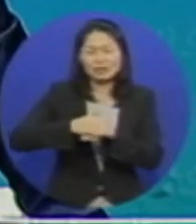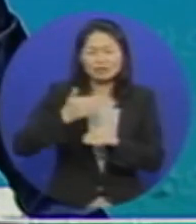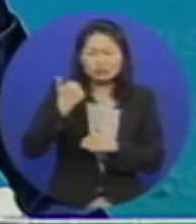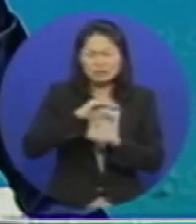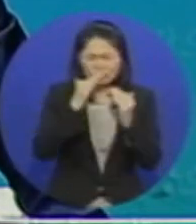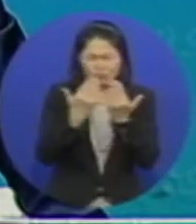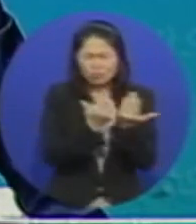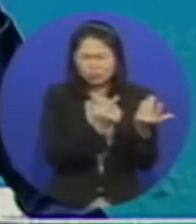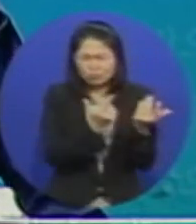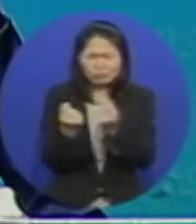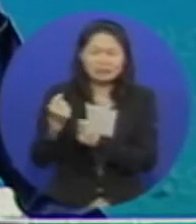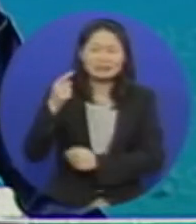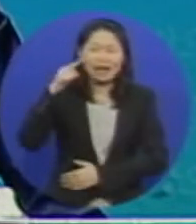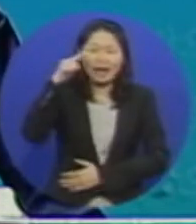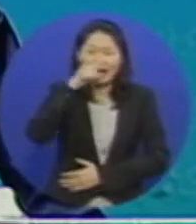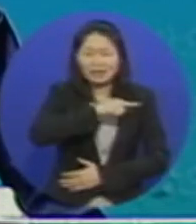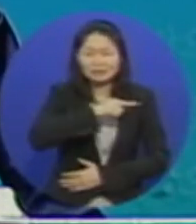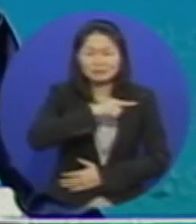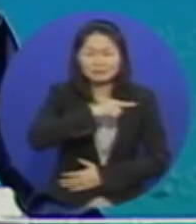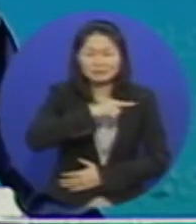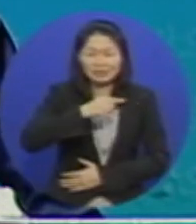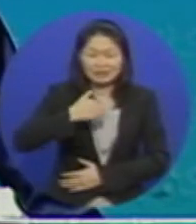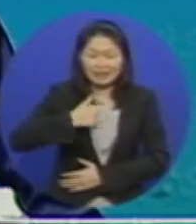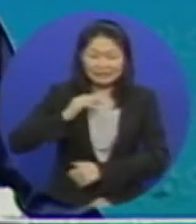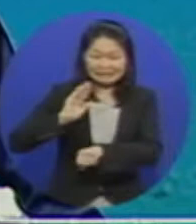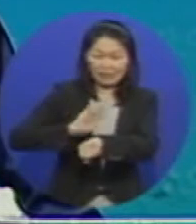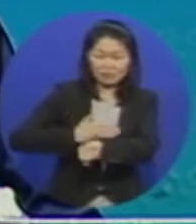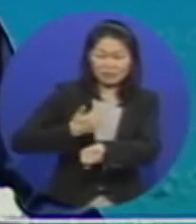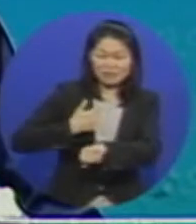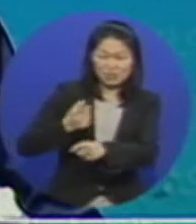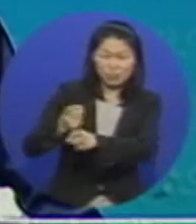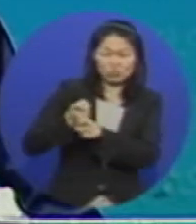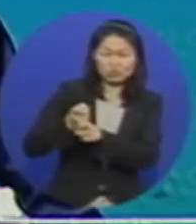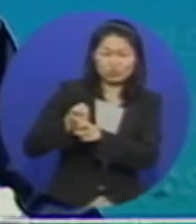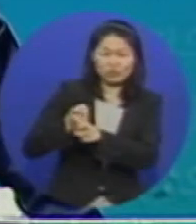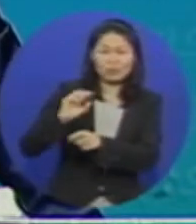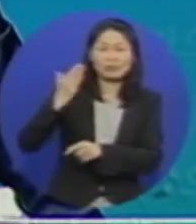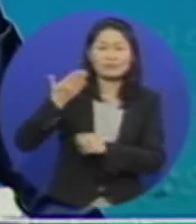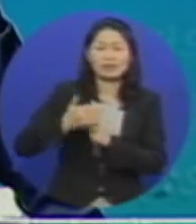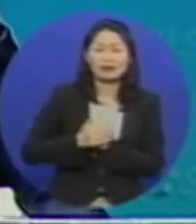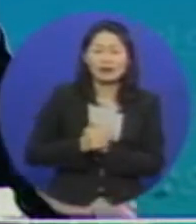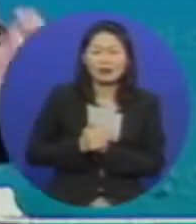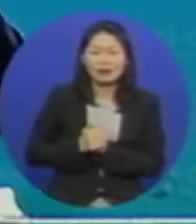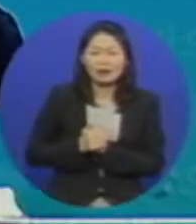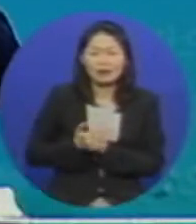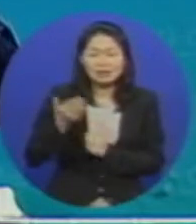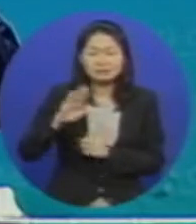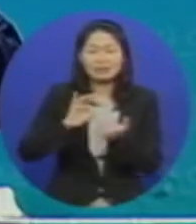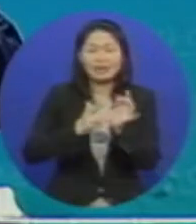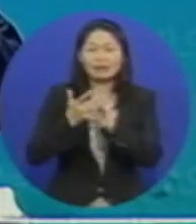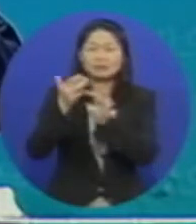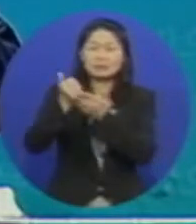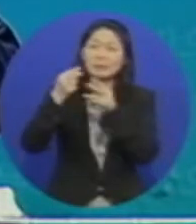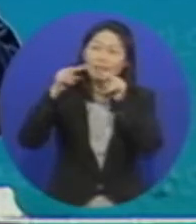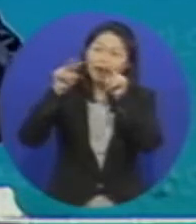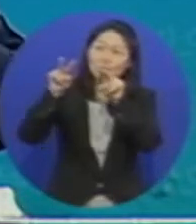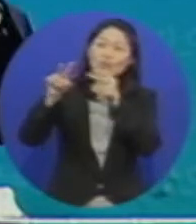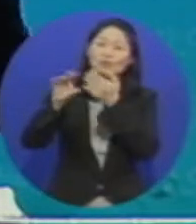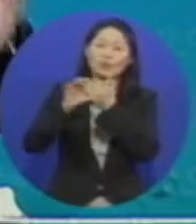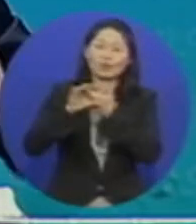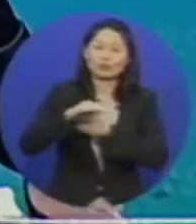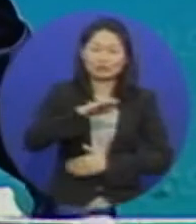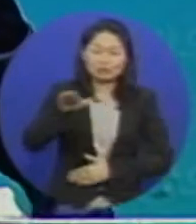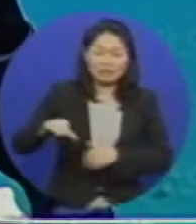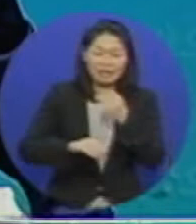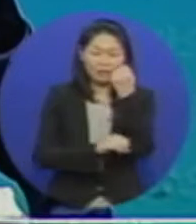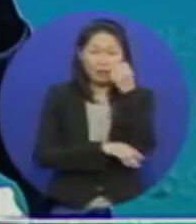요 남이 나에게 뭐 잘못하면 복수 하게 돼 있어요 그런 예수님을 바라보면 우리